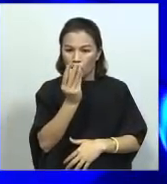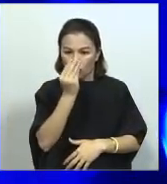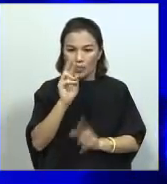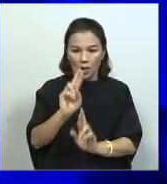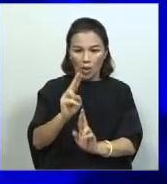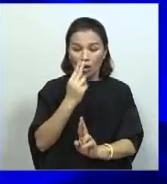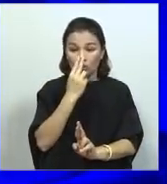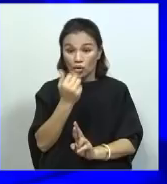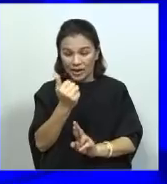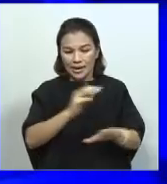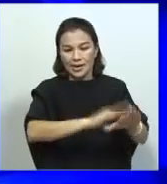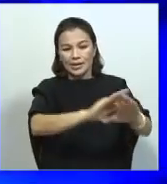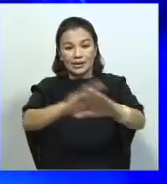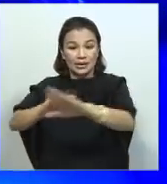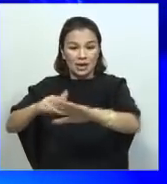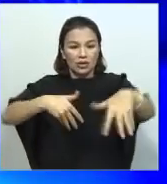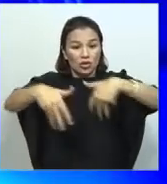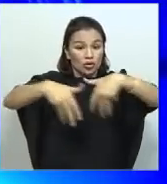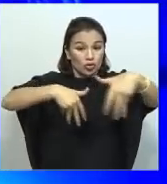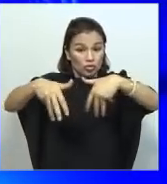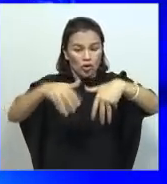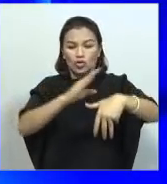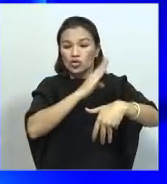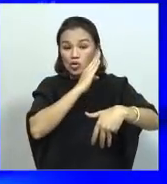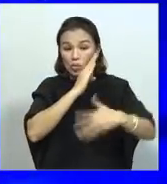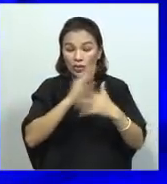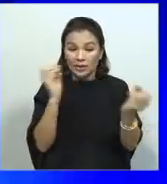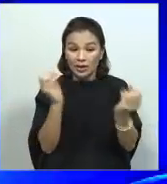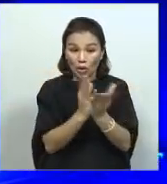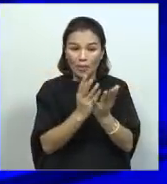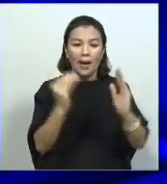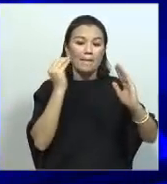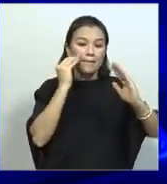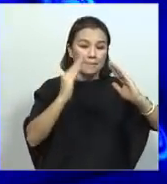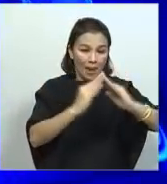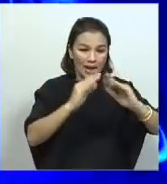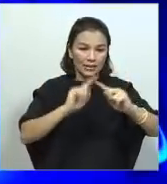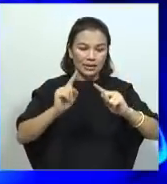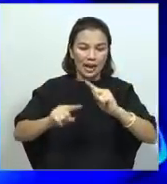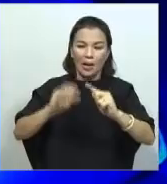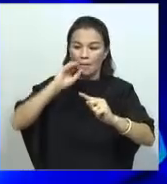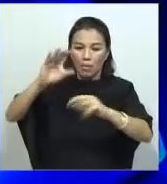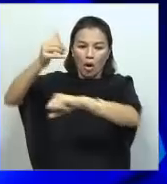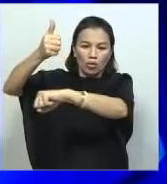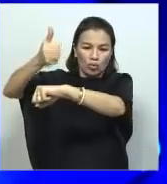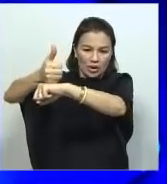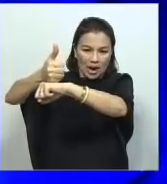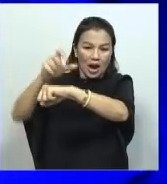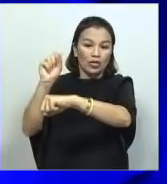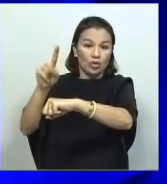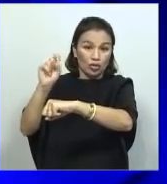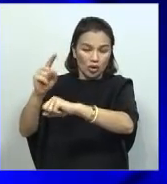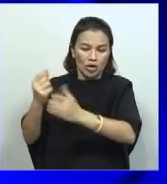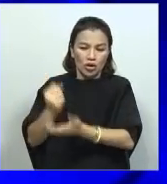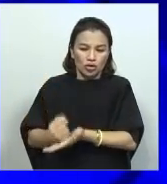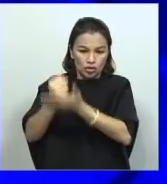ระวังพร้อมกับมีการแจ้งเตือนประชาชนในพื้นที่หากได้รับความเสียหายนะครับให้รีบรายงานให้กับนอำเภอวังเหนือเนี่ยทราบทันทีเพื่อ